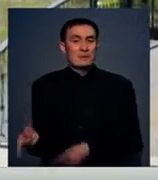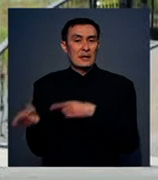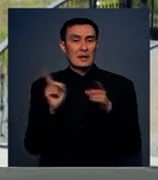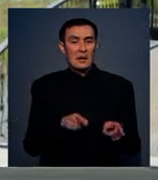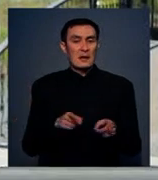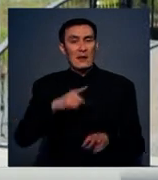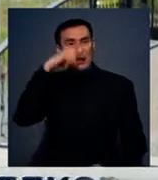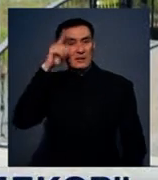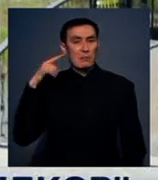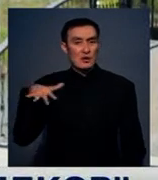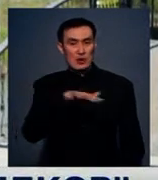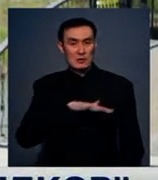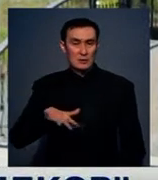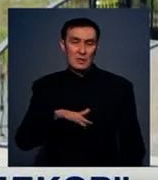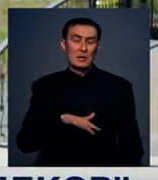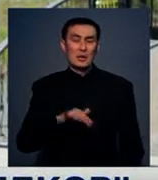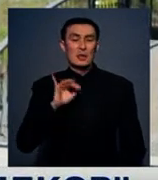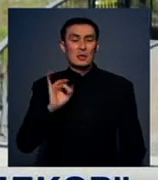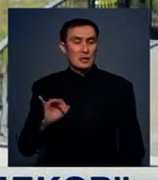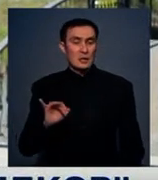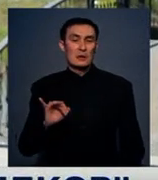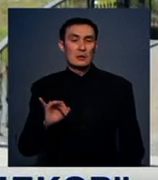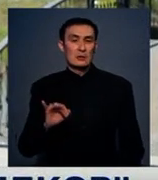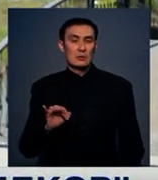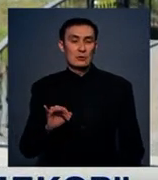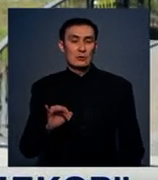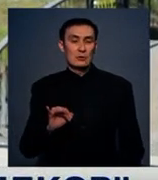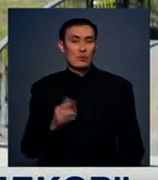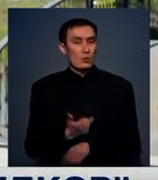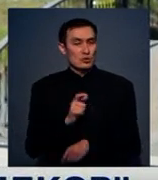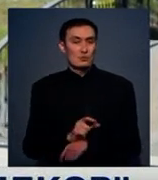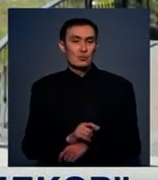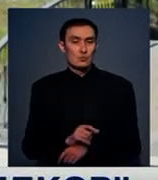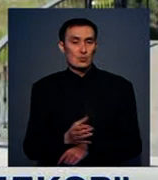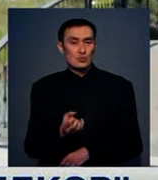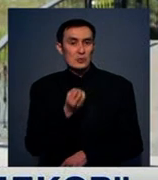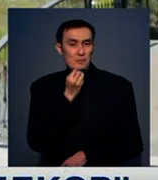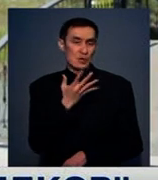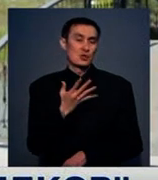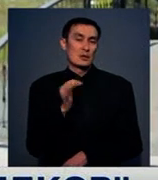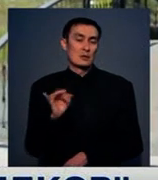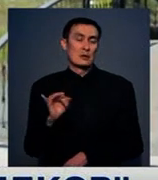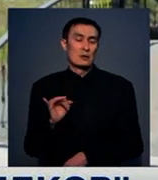в Азербайджан. И достаточно успешно там